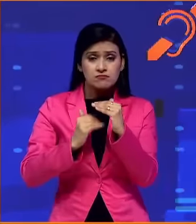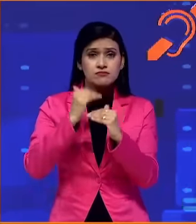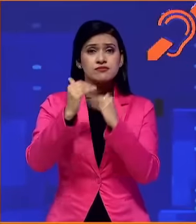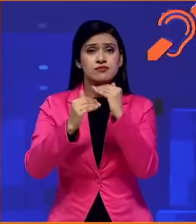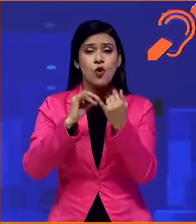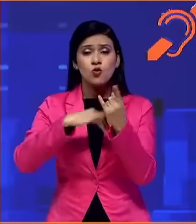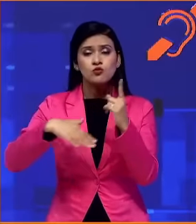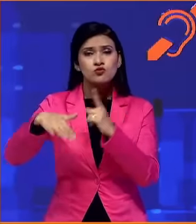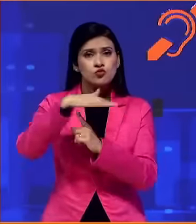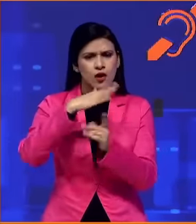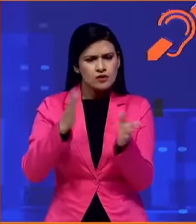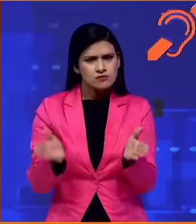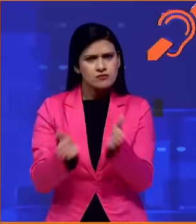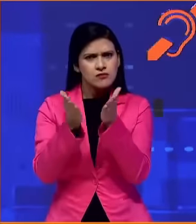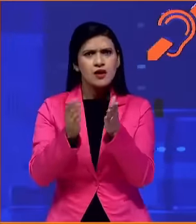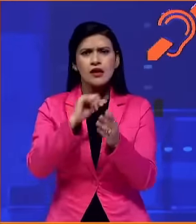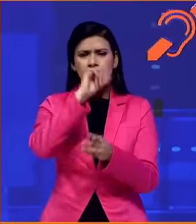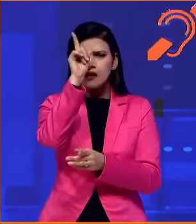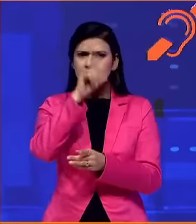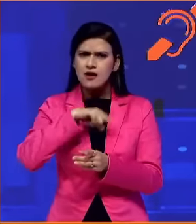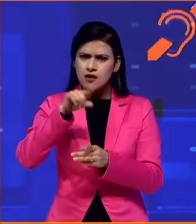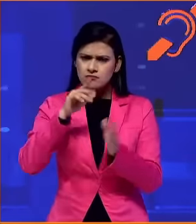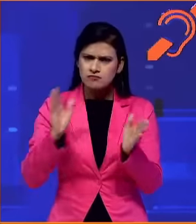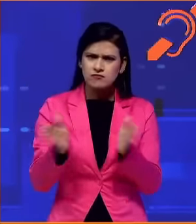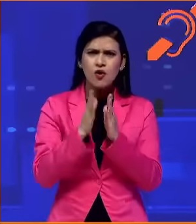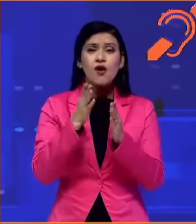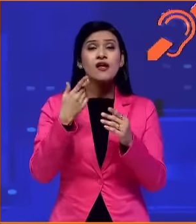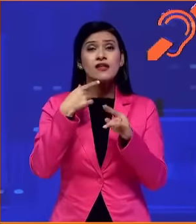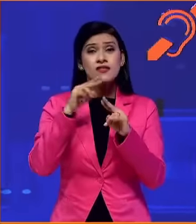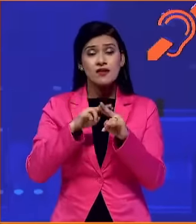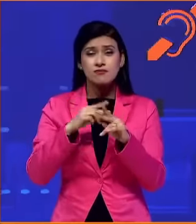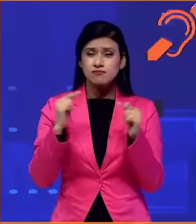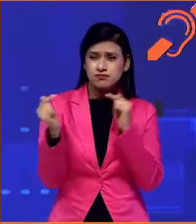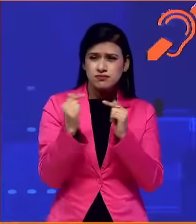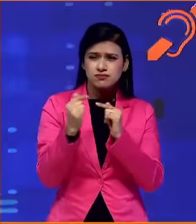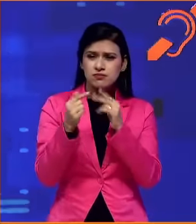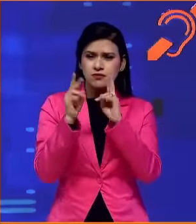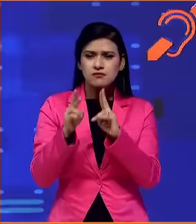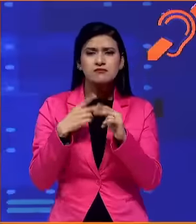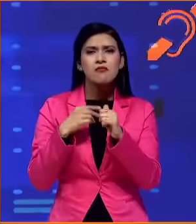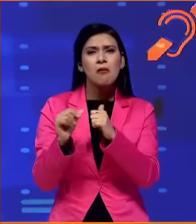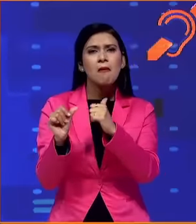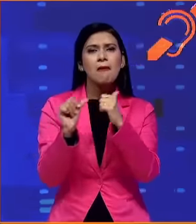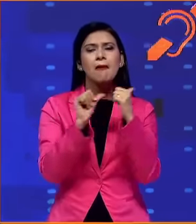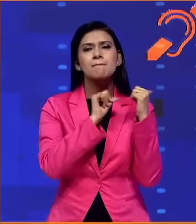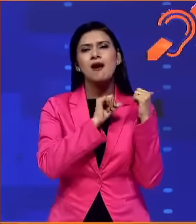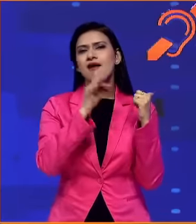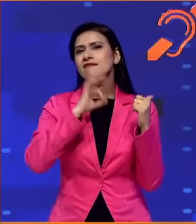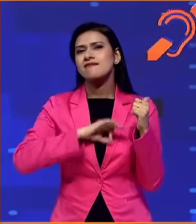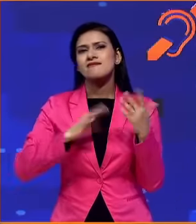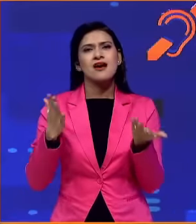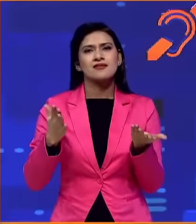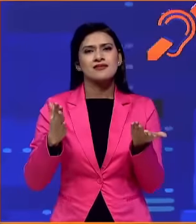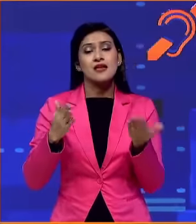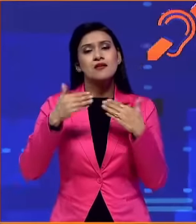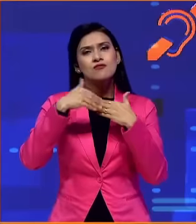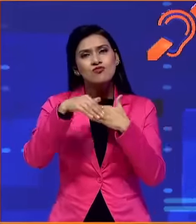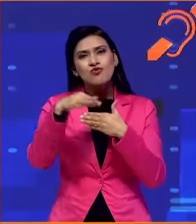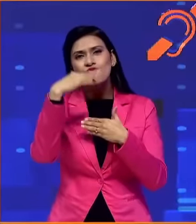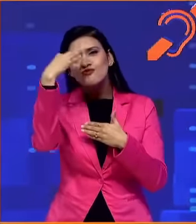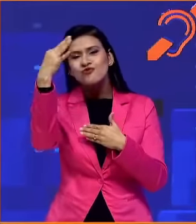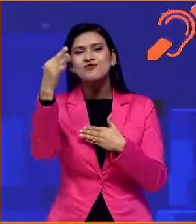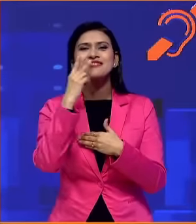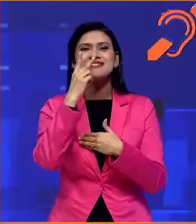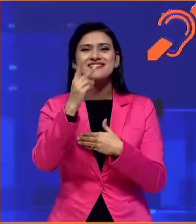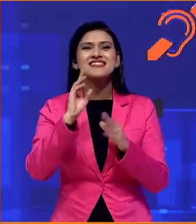बढ़रहेहैं।अगरहमइसबातपर बहसमेंपड़जाएंगेकिकिसनेक्याकिया,तोहमकेवलअतीतकीओरही देखतेरहेंगे।हमेंभविष्यकीओरदेखनाचाहिए। हमकुछदेरकेलिएविरामलेंगे,औरविरामकेबाद,